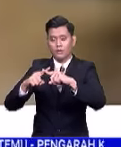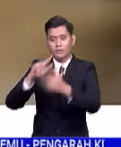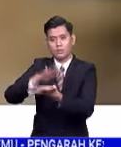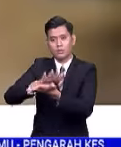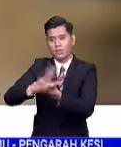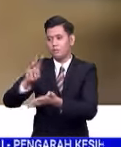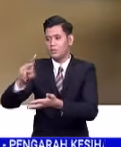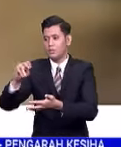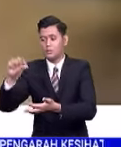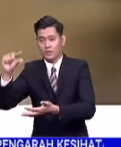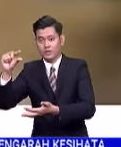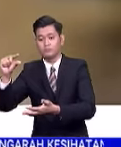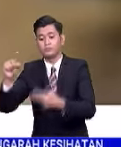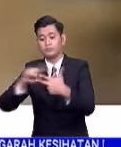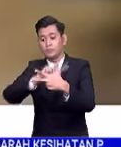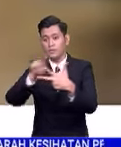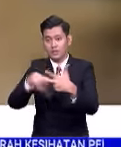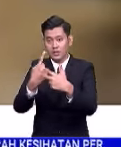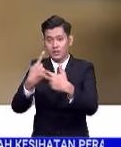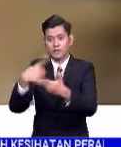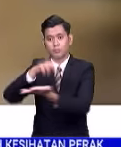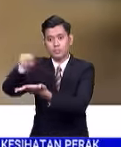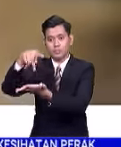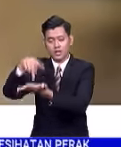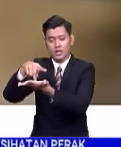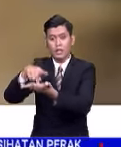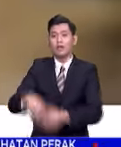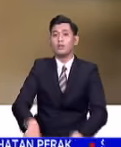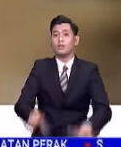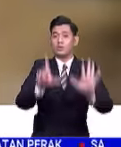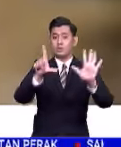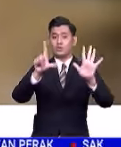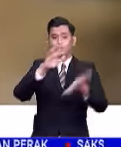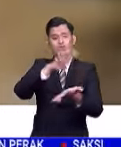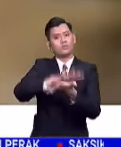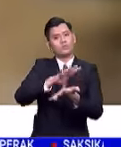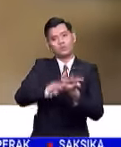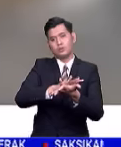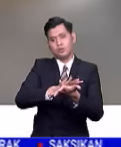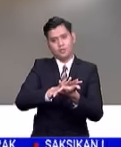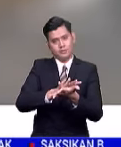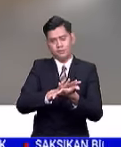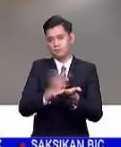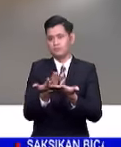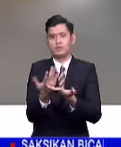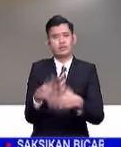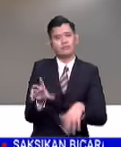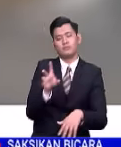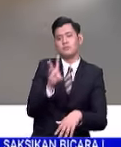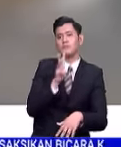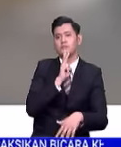Menuang. Sementara itu, turut dilaporkan 7 buah sekolah turut terjejas ekoran banjir.